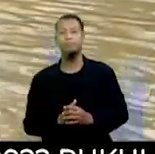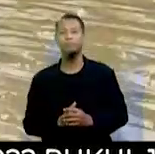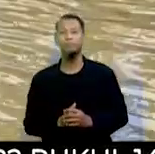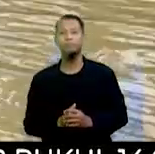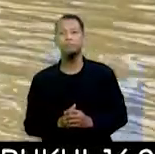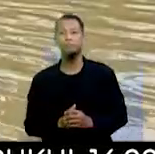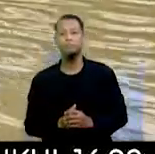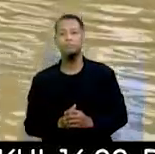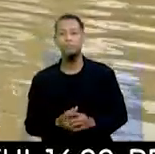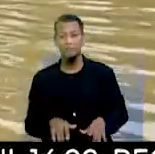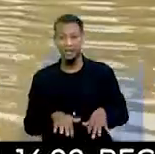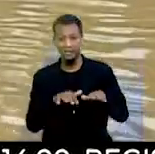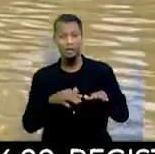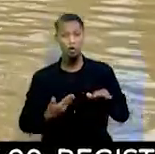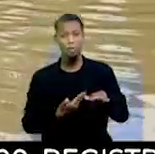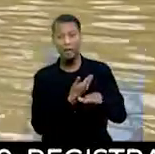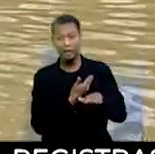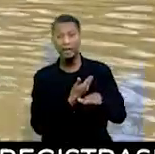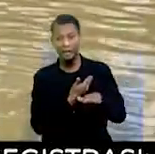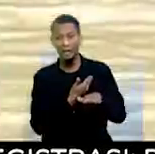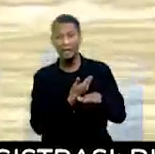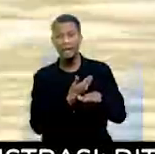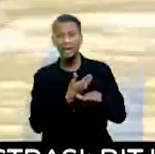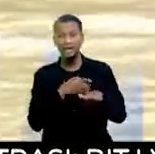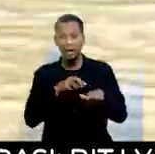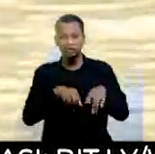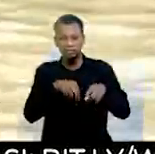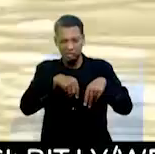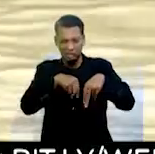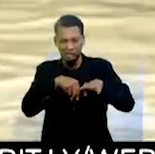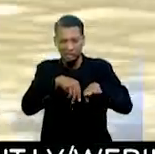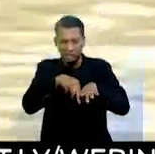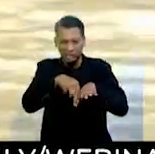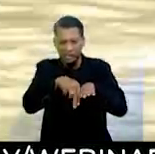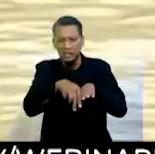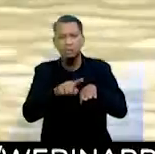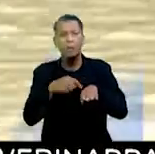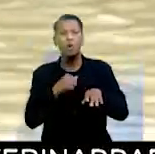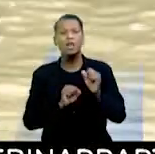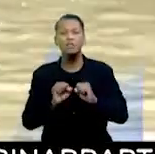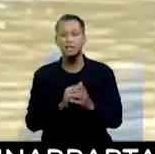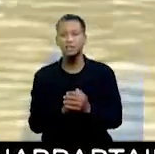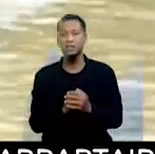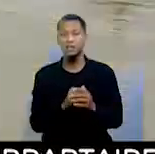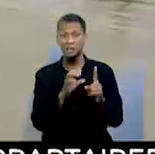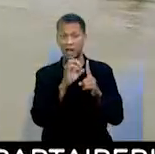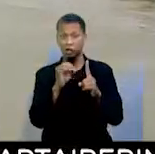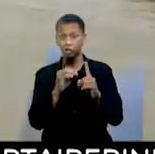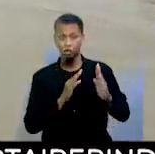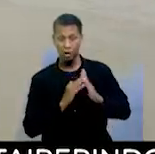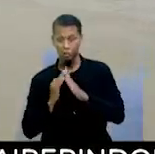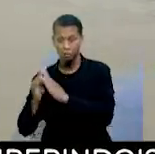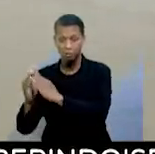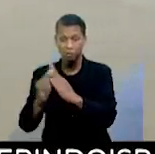Hai warga korban banjir terpaksa menerobos genangan setinggi 1 meter untuk beraktivitas ratusan rumah warga tergenang banjir setelah Sungai Sei Batang